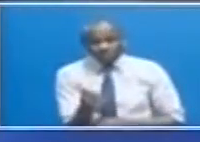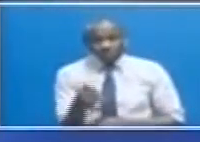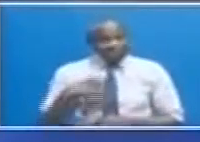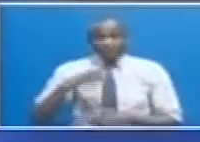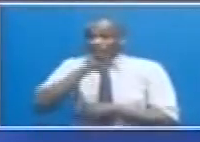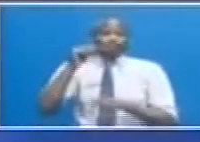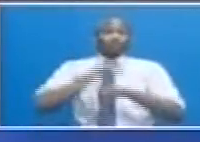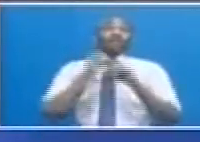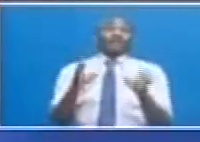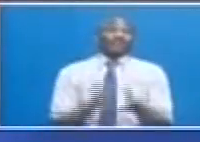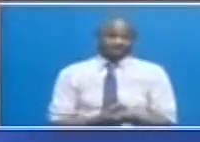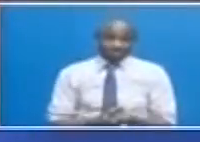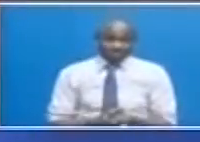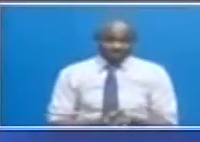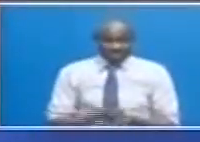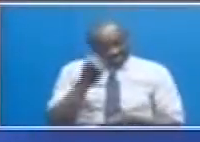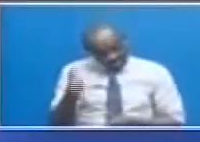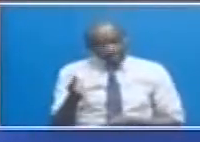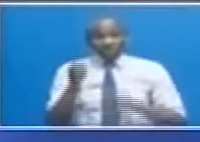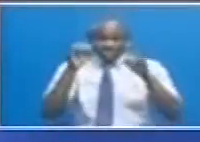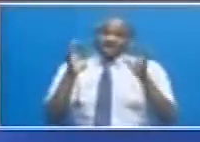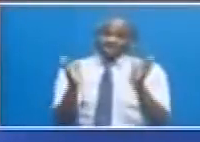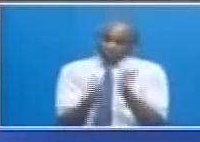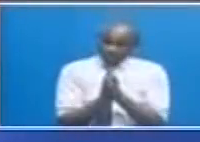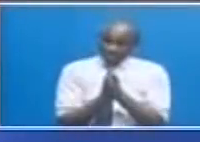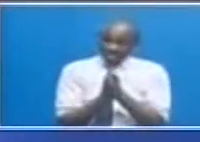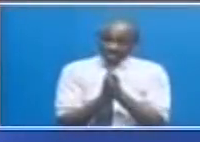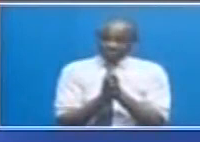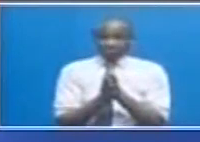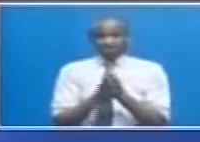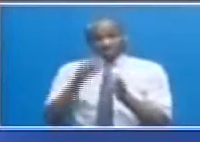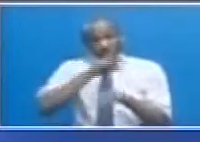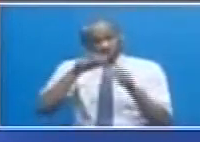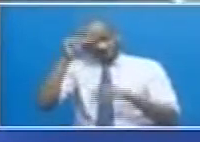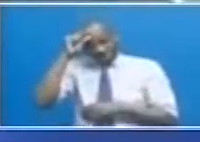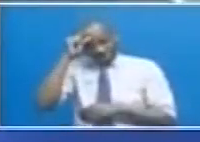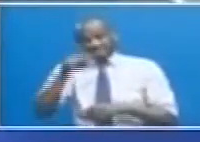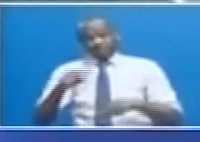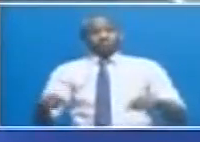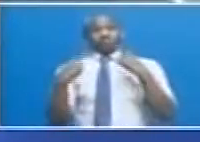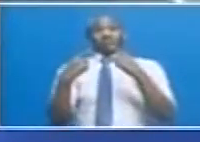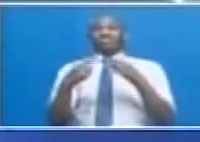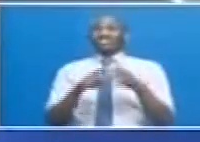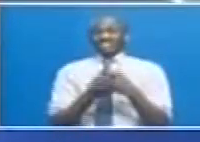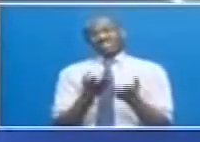hawako shuleni. The standoff between teachers and the national government currently underway might just be the